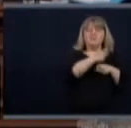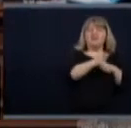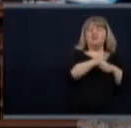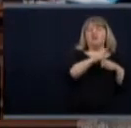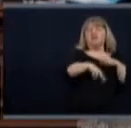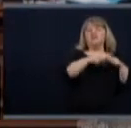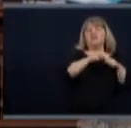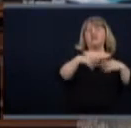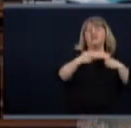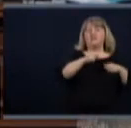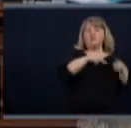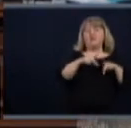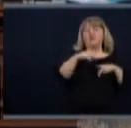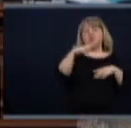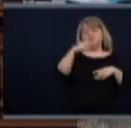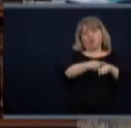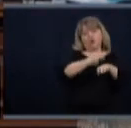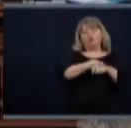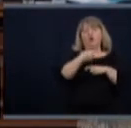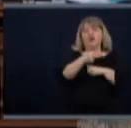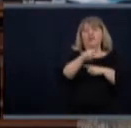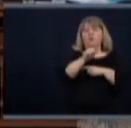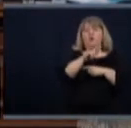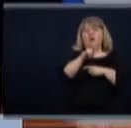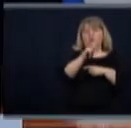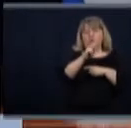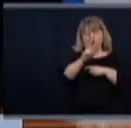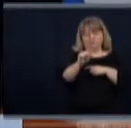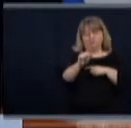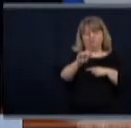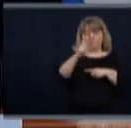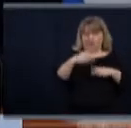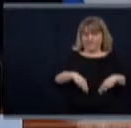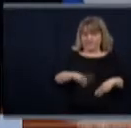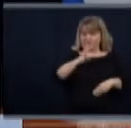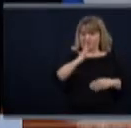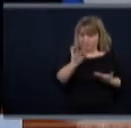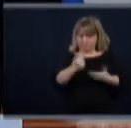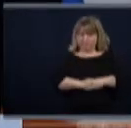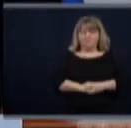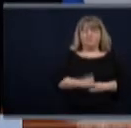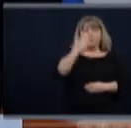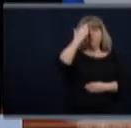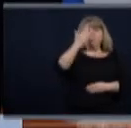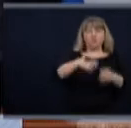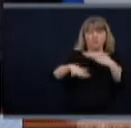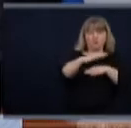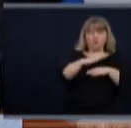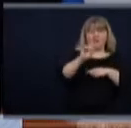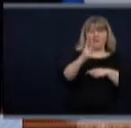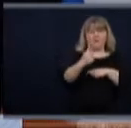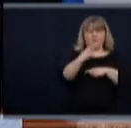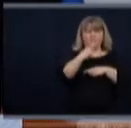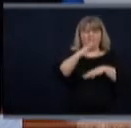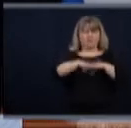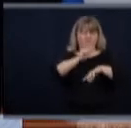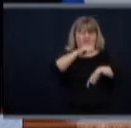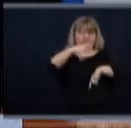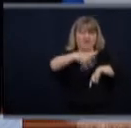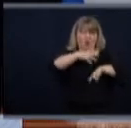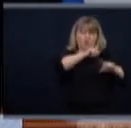santé publique, Dr Horacio Arruda. Monsieur le premier ministre, à vous. Bonjour tout le monde. Je commence avec le bilan de la dernière journée. On